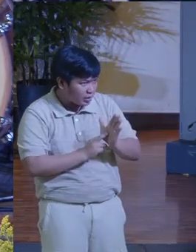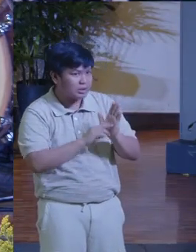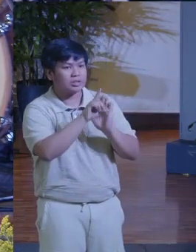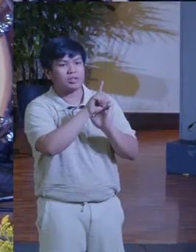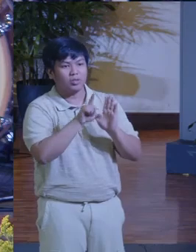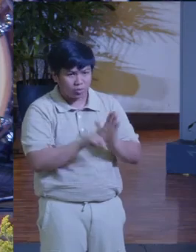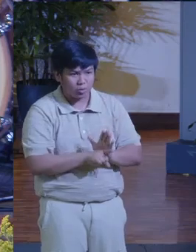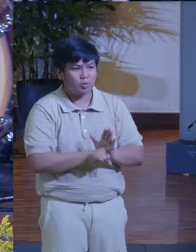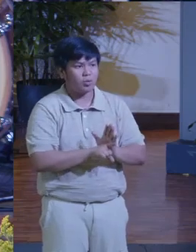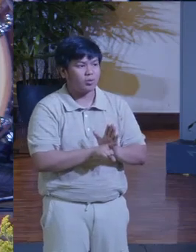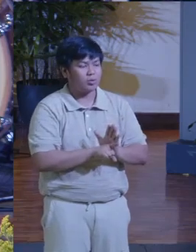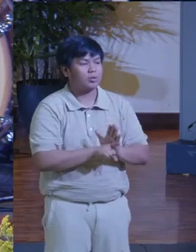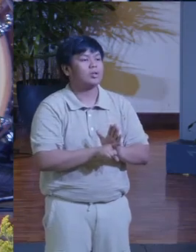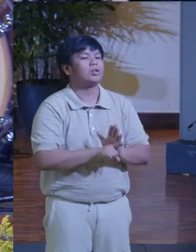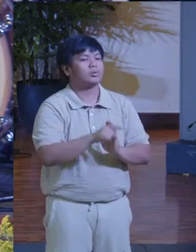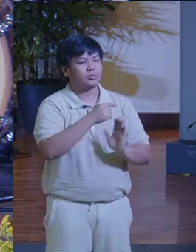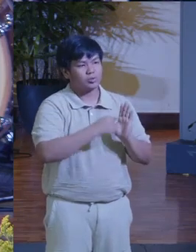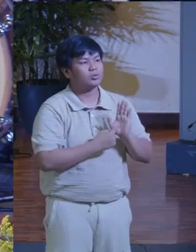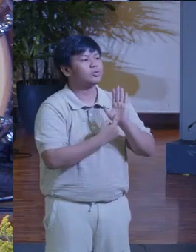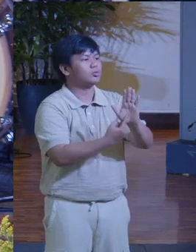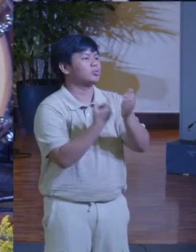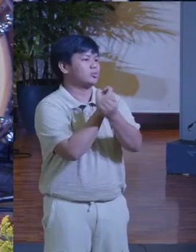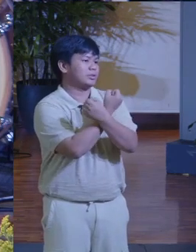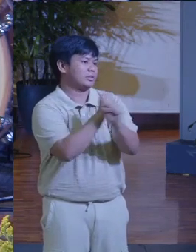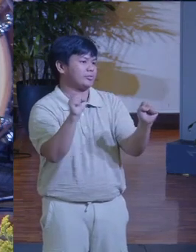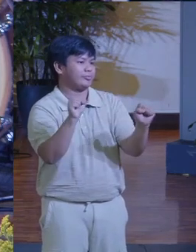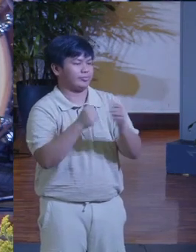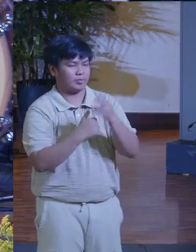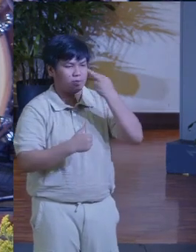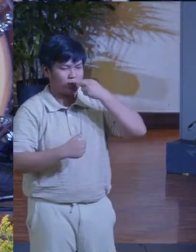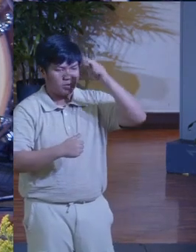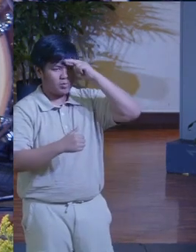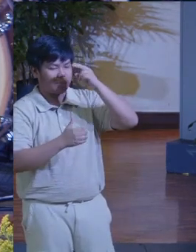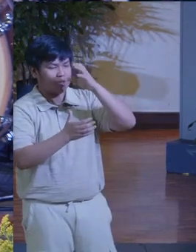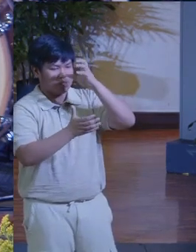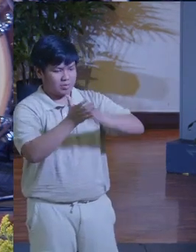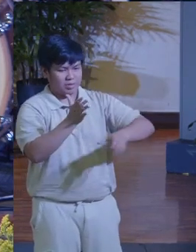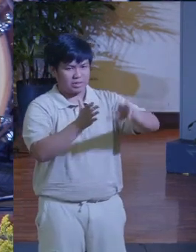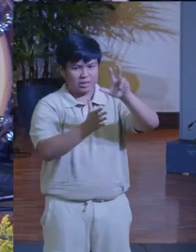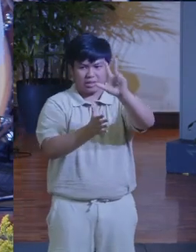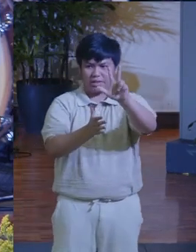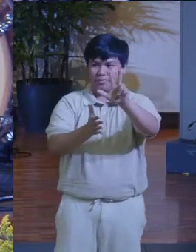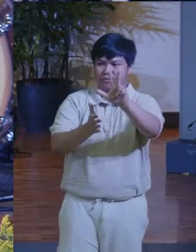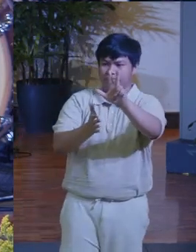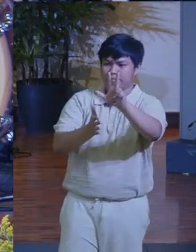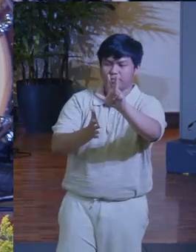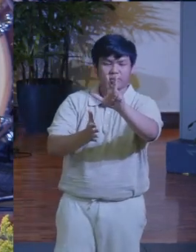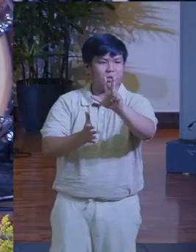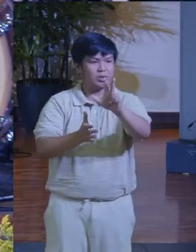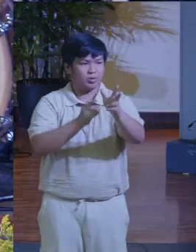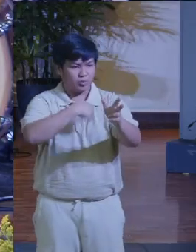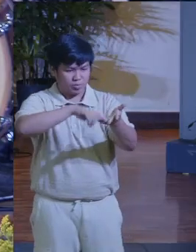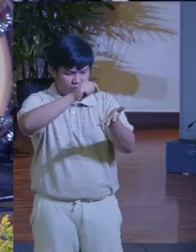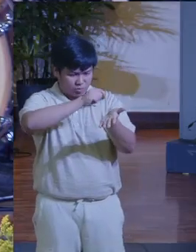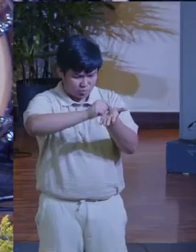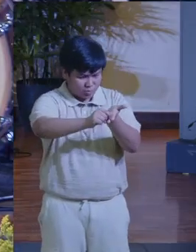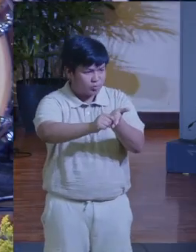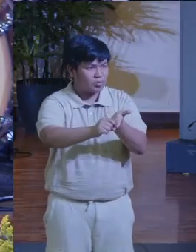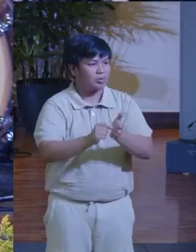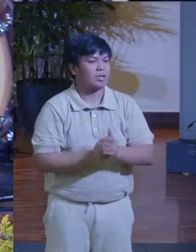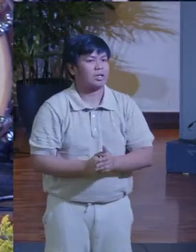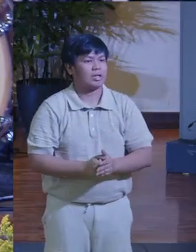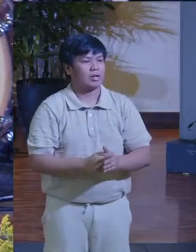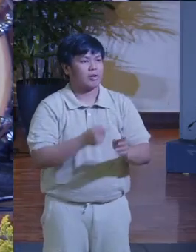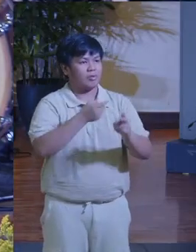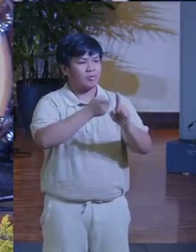kautusan. Makikita po natin ito sa Romans chapter 3. Magiging madalas po ang quotation natin from